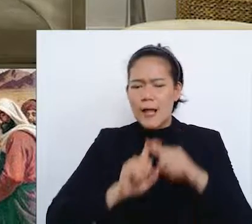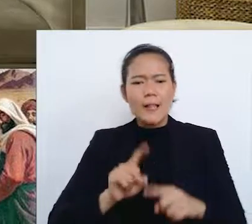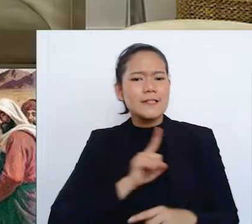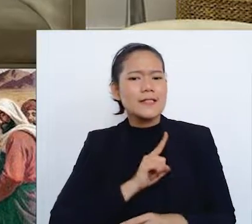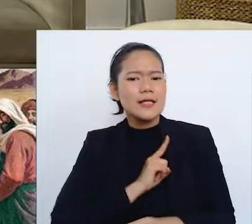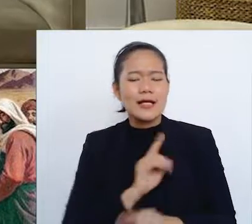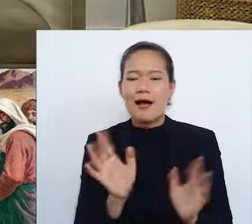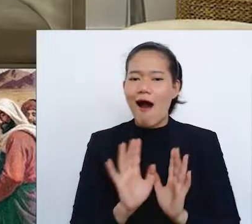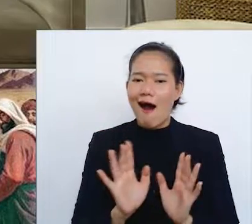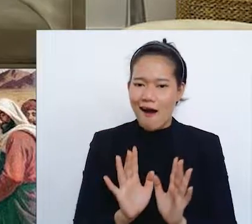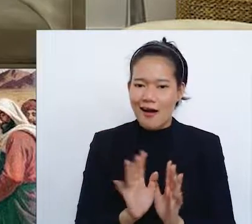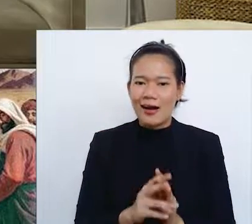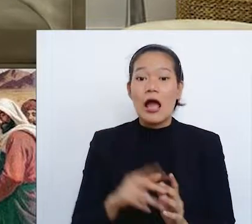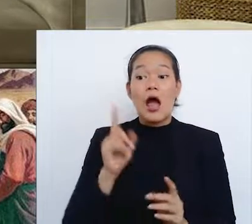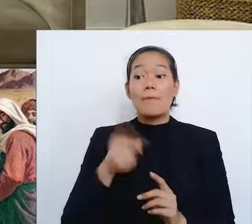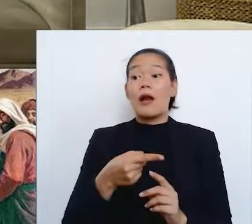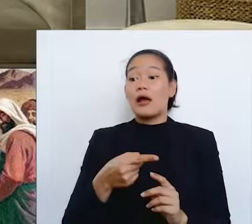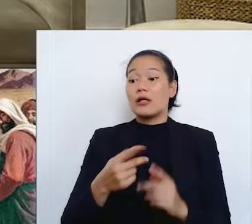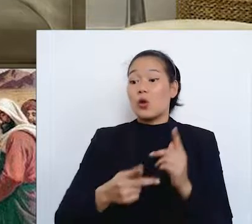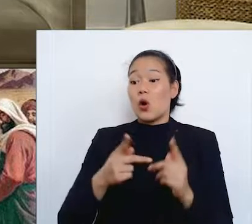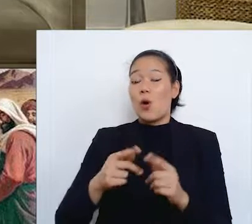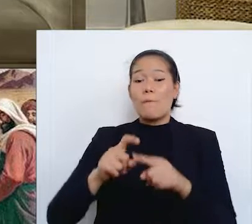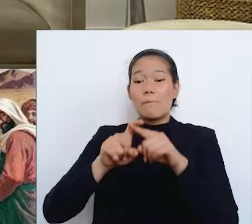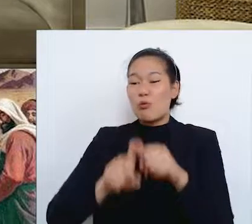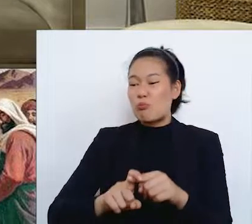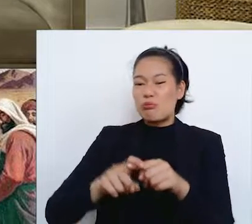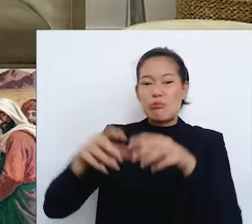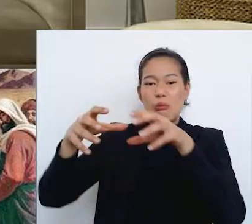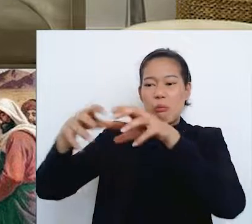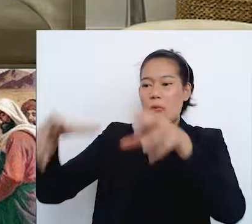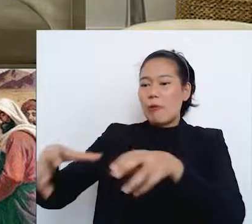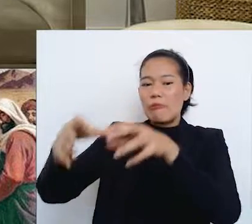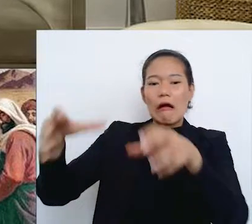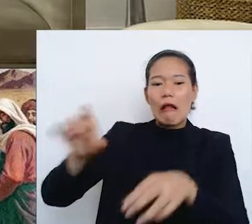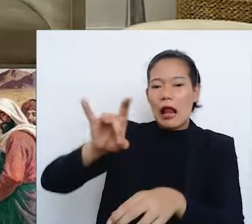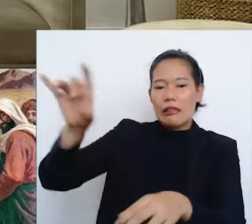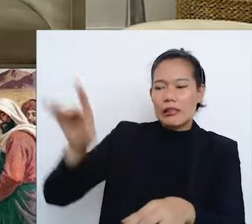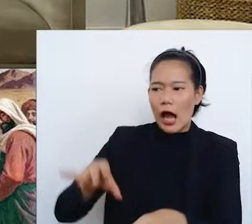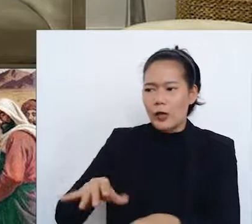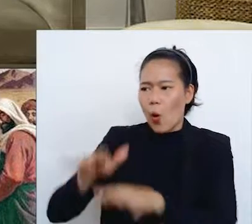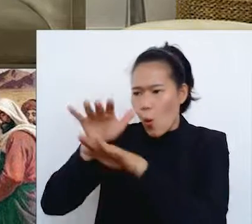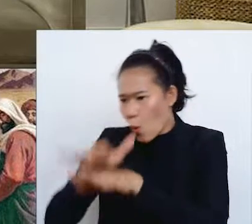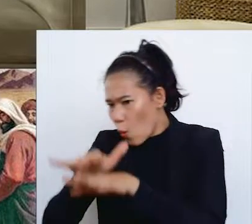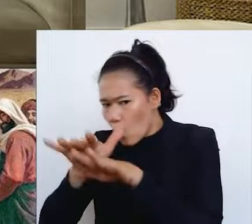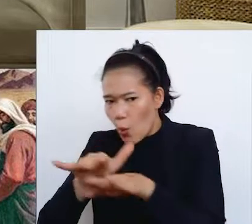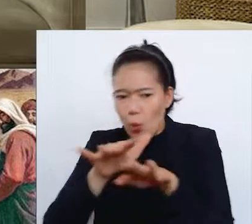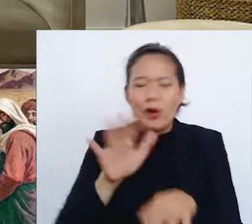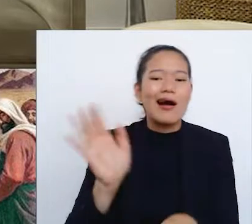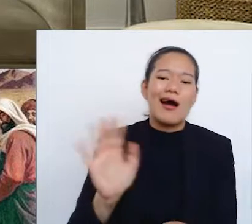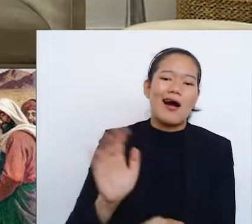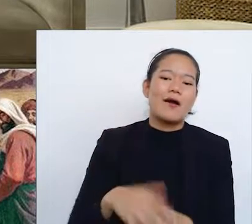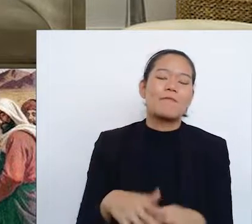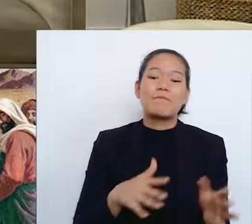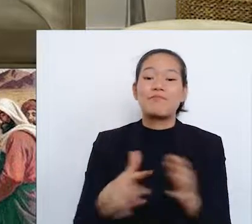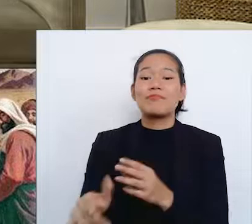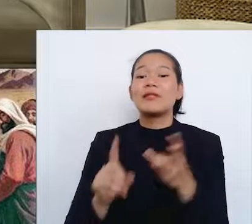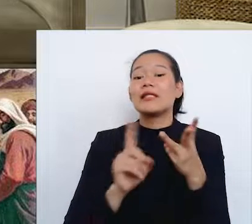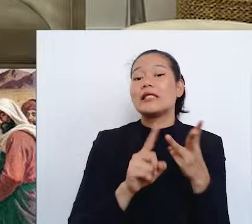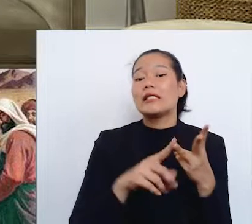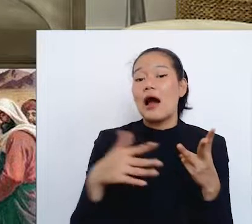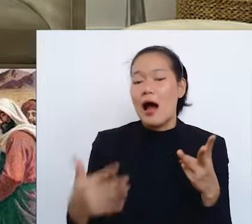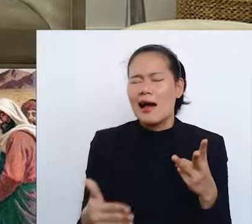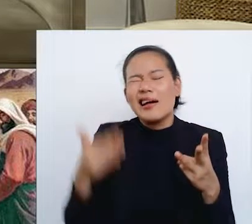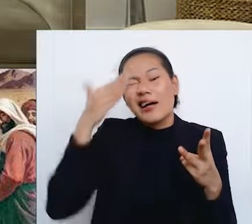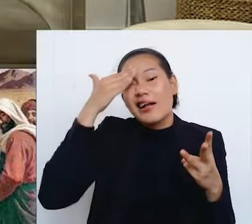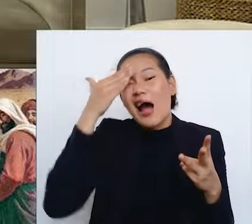mengandalkan dirinya sendiri, apalagi mengandalkan ilah-ilah yang lain, saudara. Dan yang ketiga